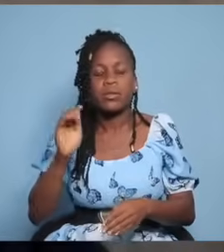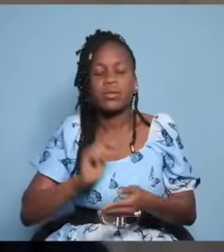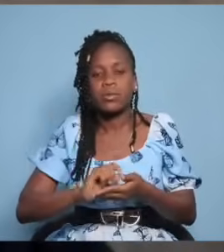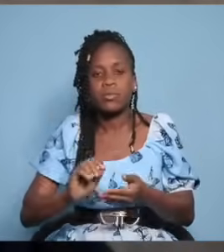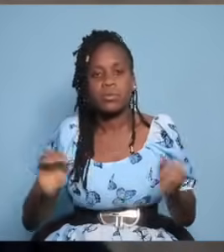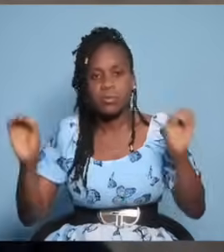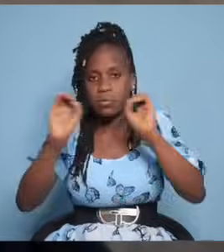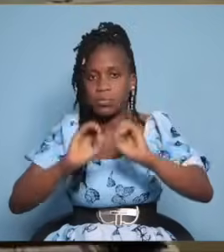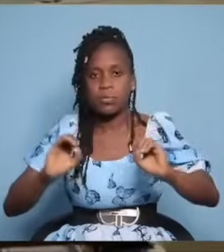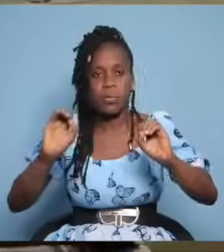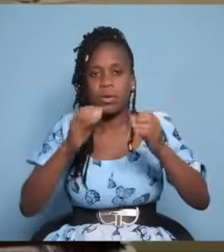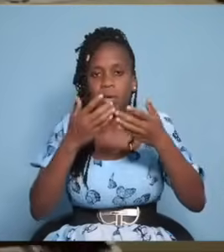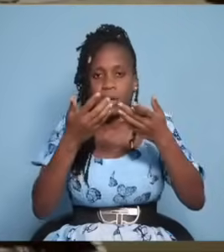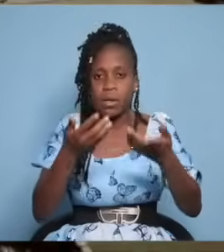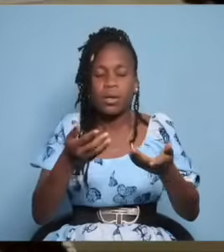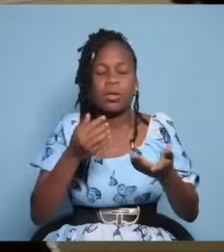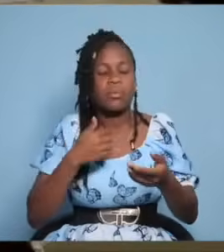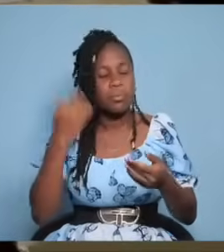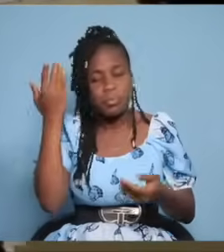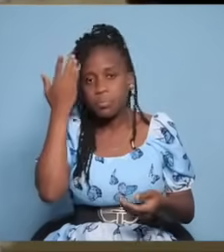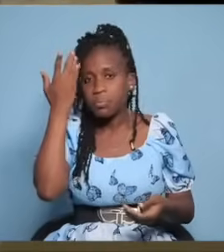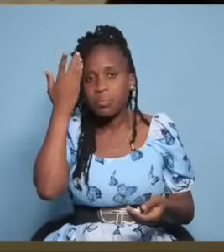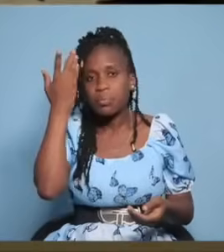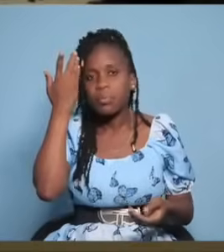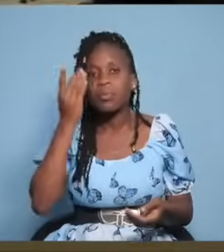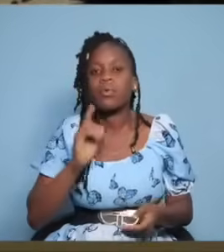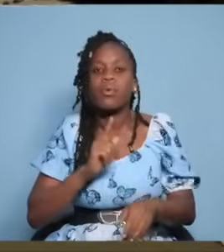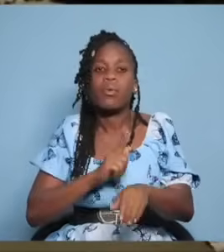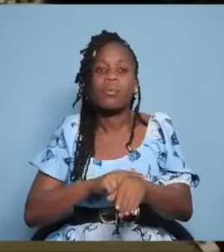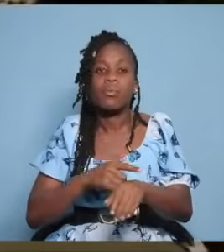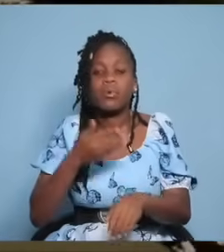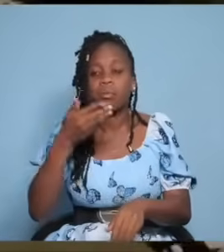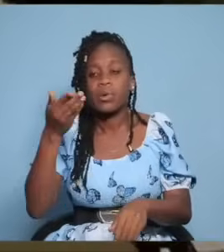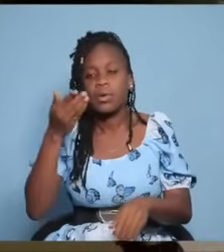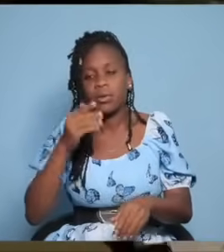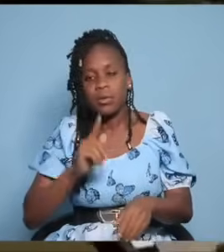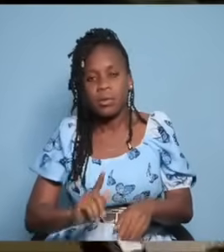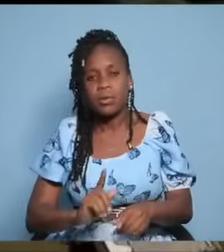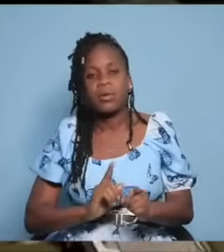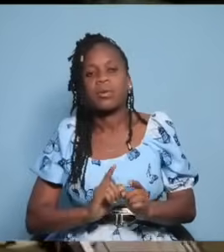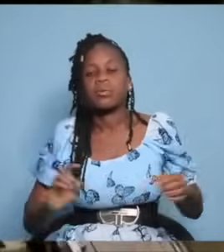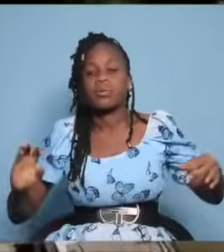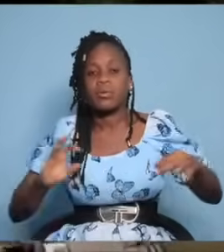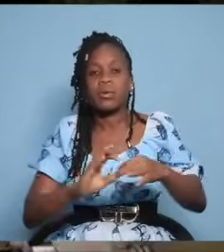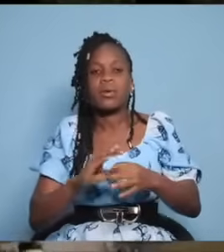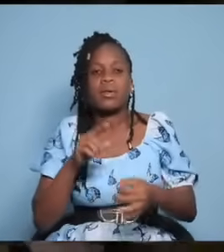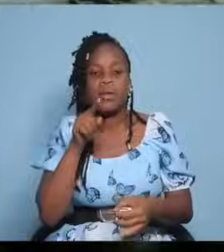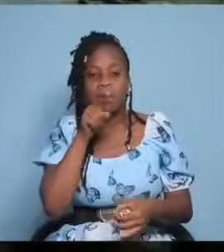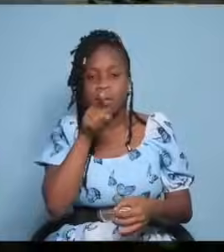binafsi. So usijali, next time awamu inayofuata nitaungana na wewe, utanilinda.